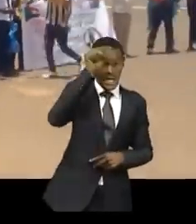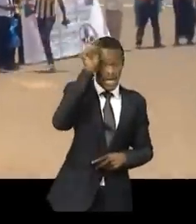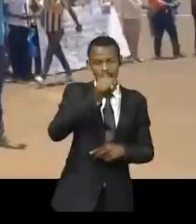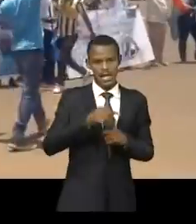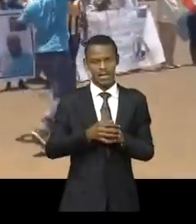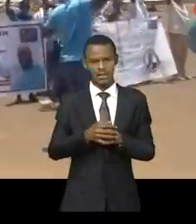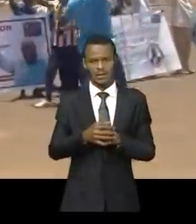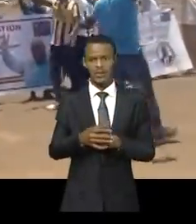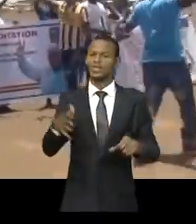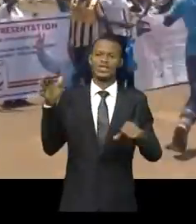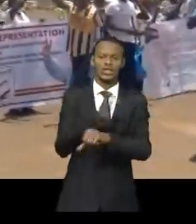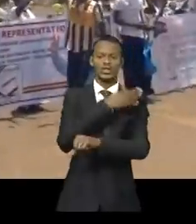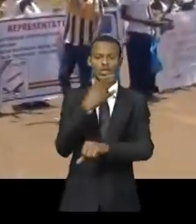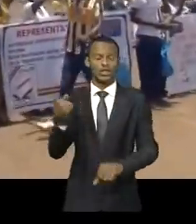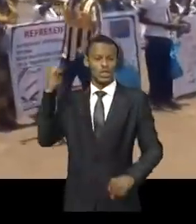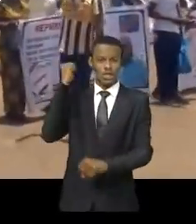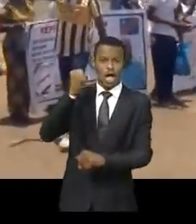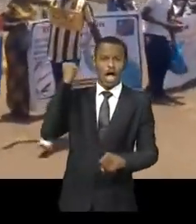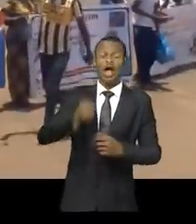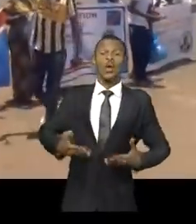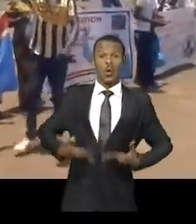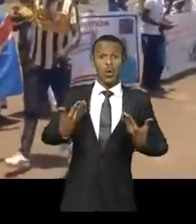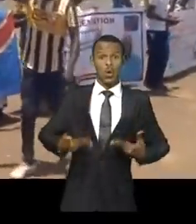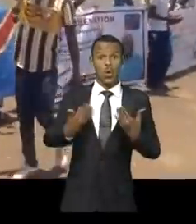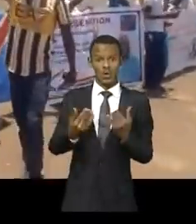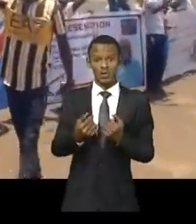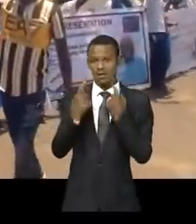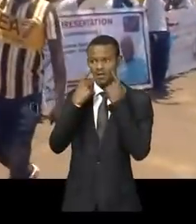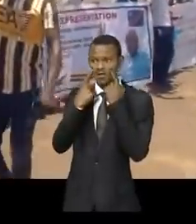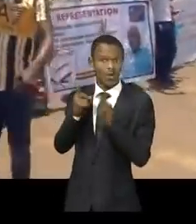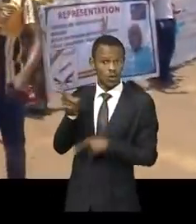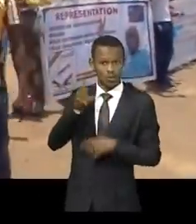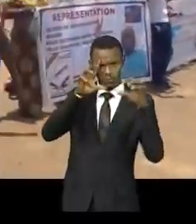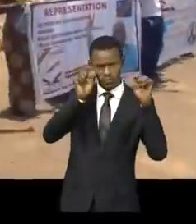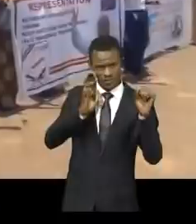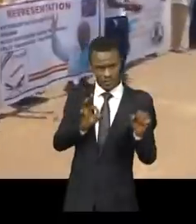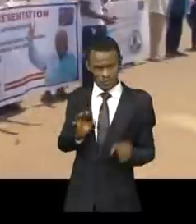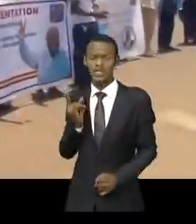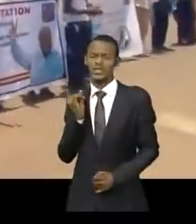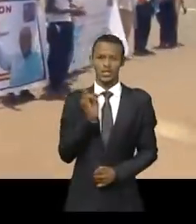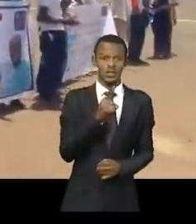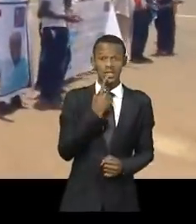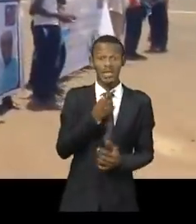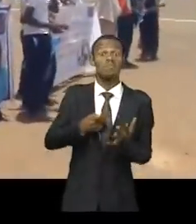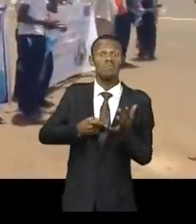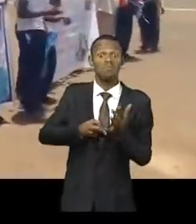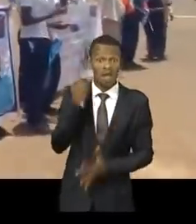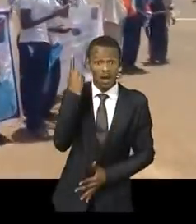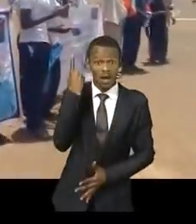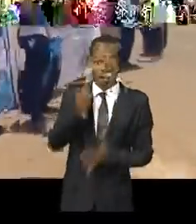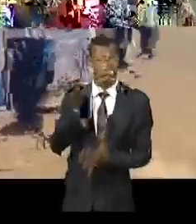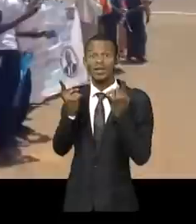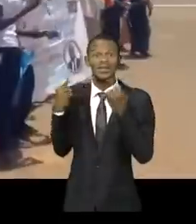vivant à Khartoum, qui pour certains ne voulaient pas rater cette occasion en or, car c'est pour leur première fois de le voir